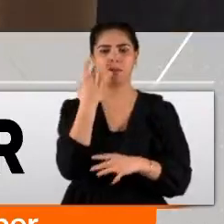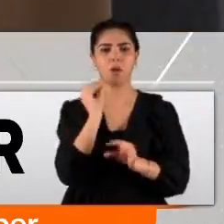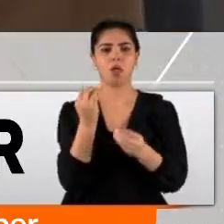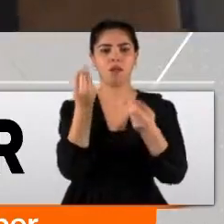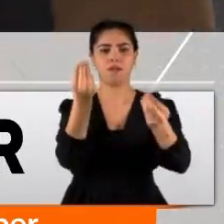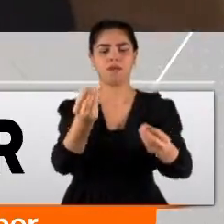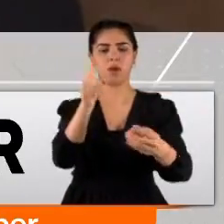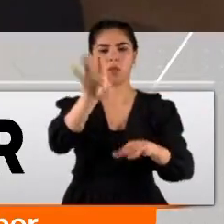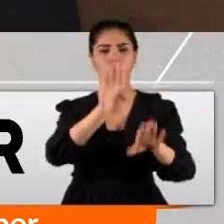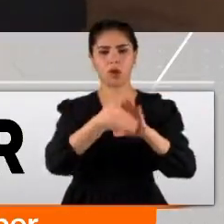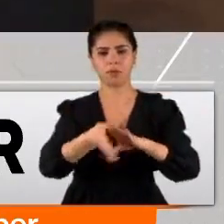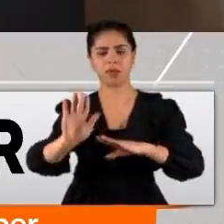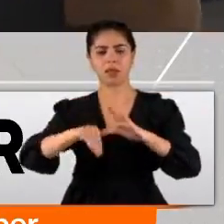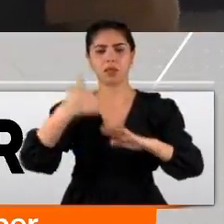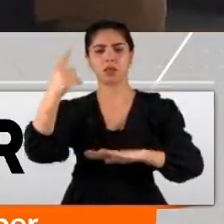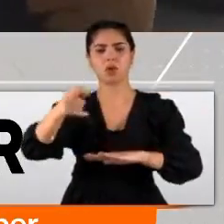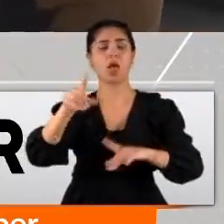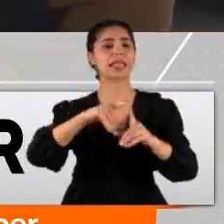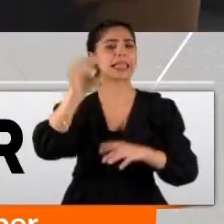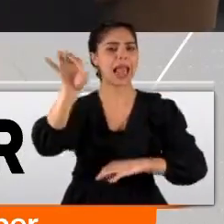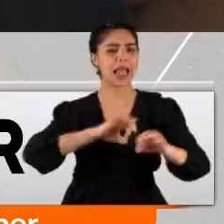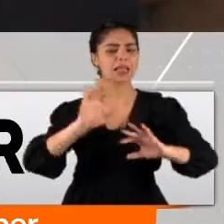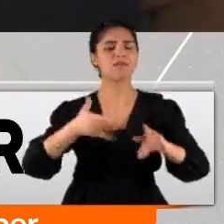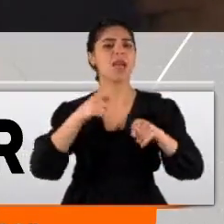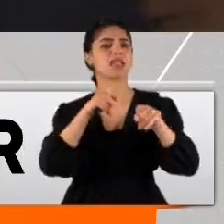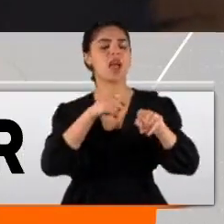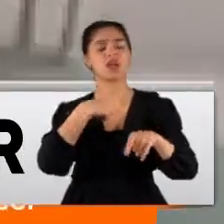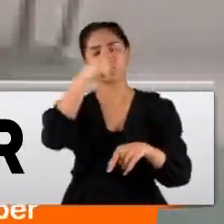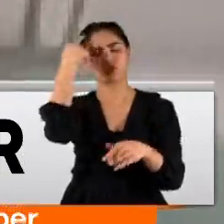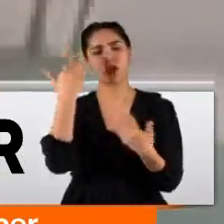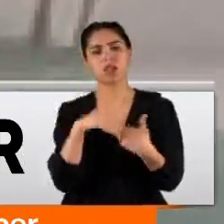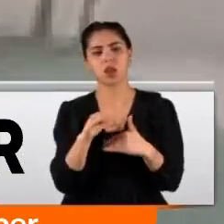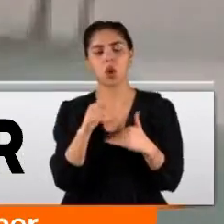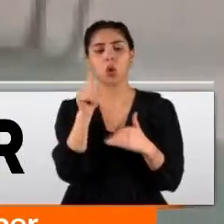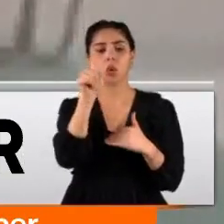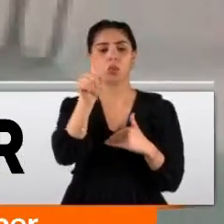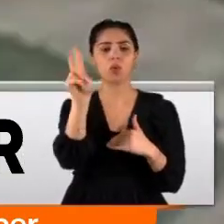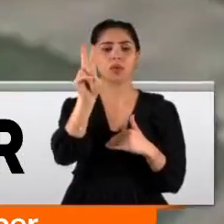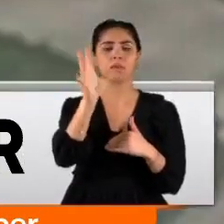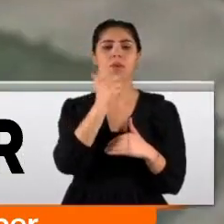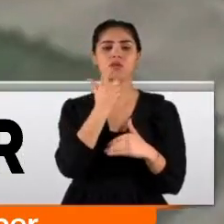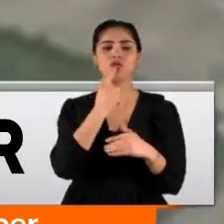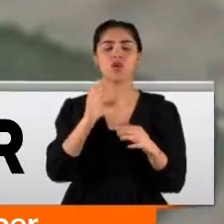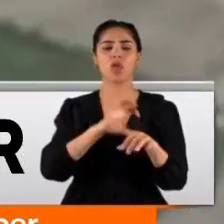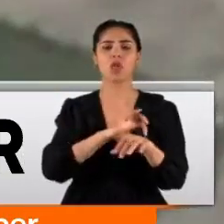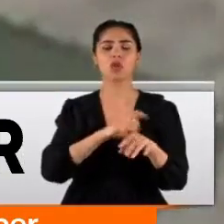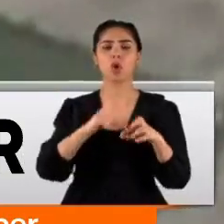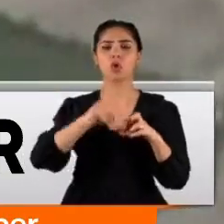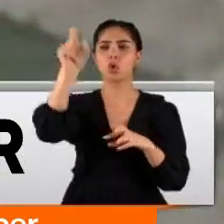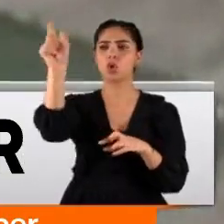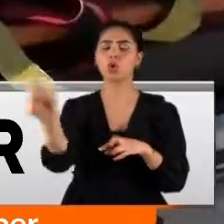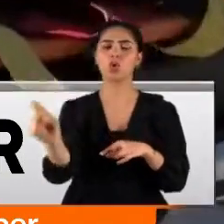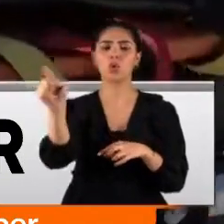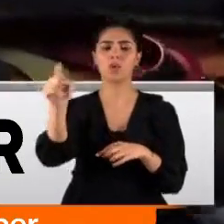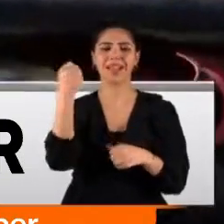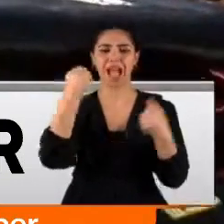araç bu kapıdan çıktıktan sonra denetim ya da takip etme şansım yok. Son olarak 25 yaşındaki Doktor Rümeysa Berin